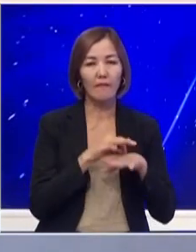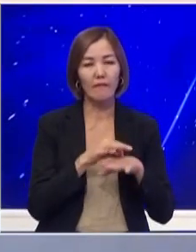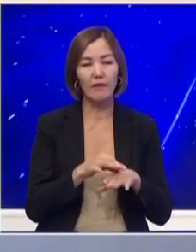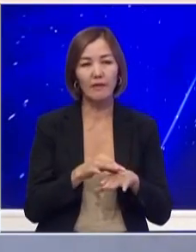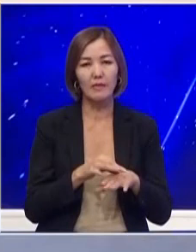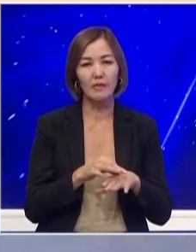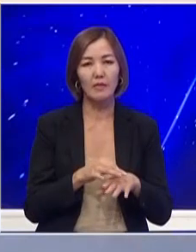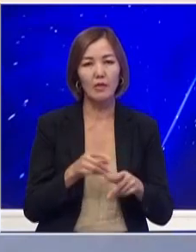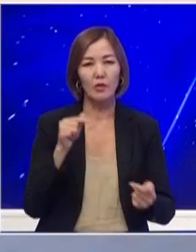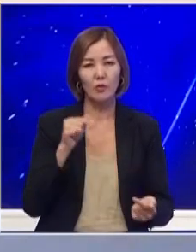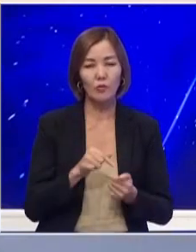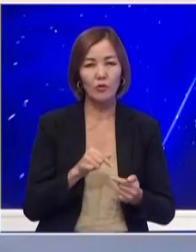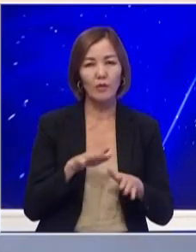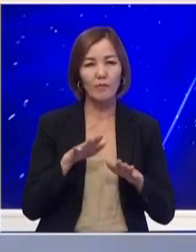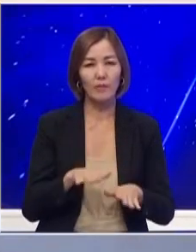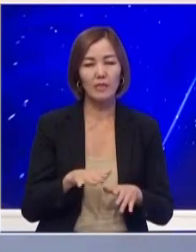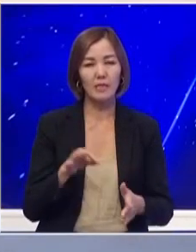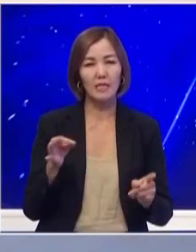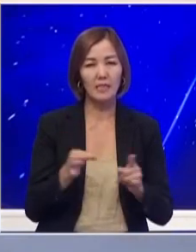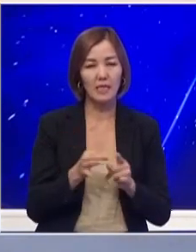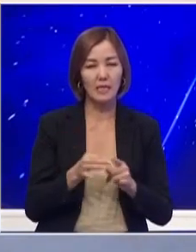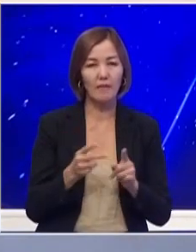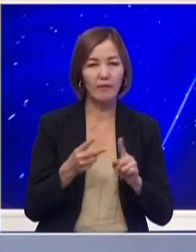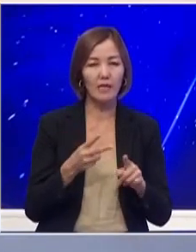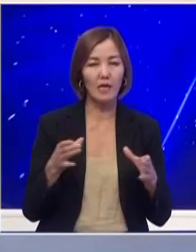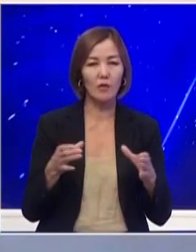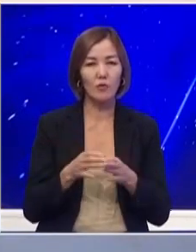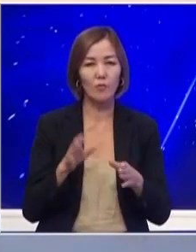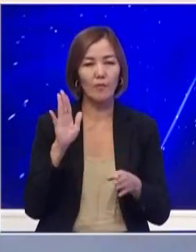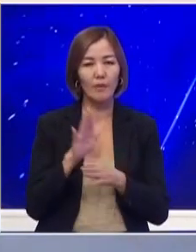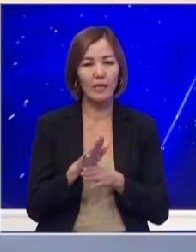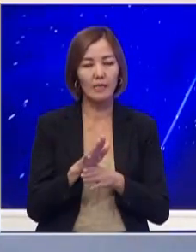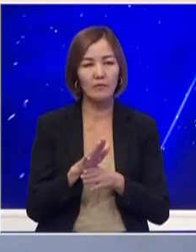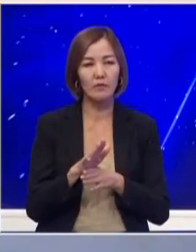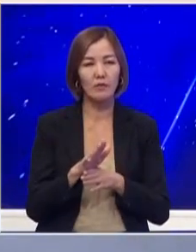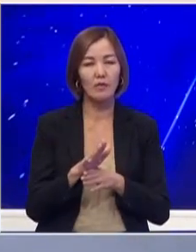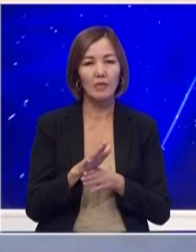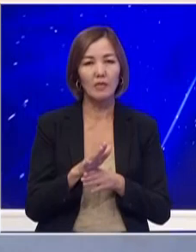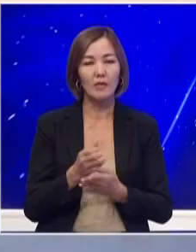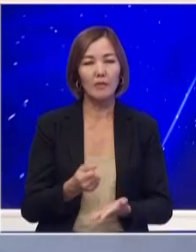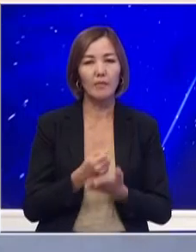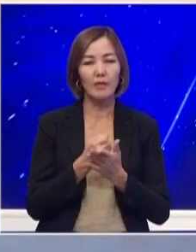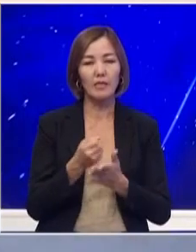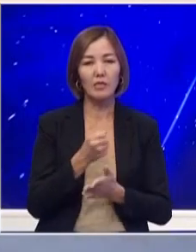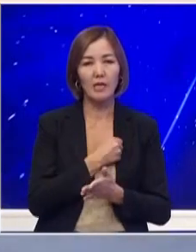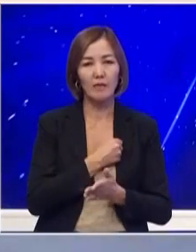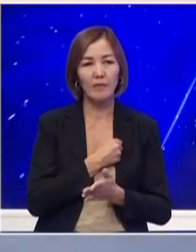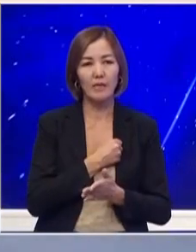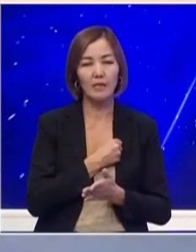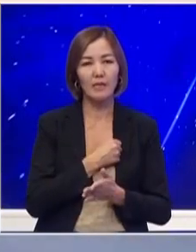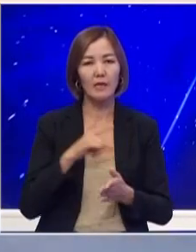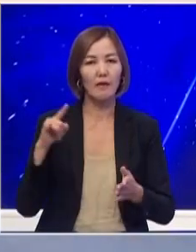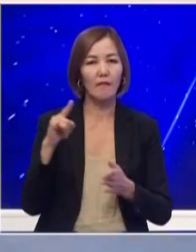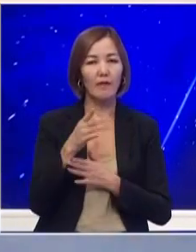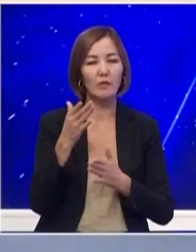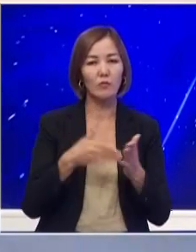летчикам точное местоположение цели. Вторая группа спецназа по приказу командования при поддержке армейской авиации